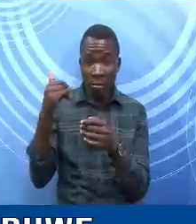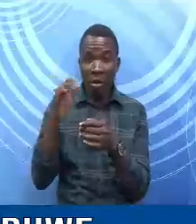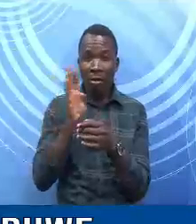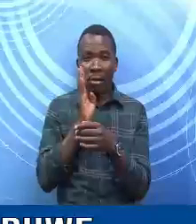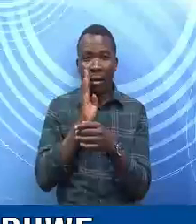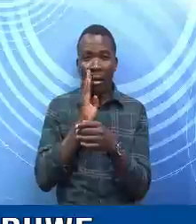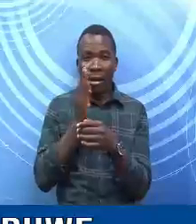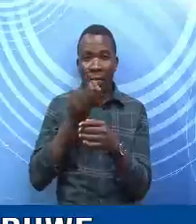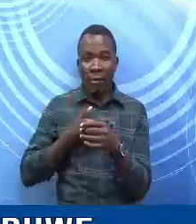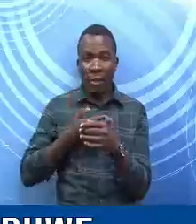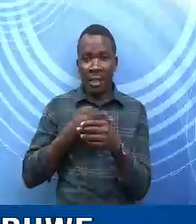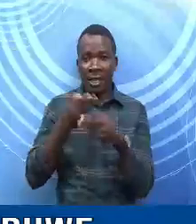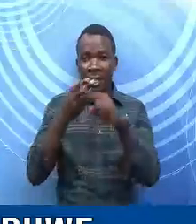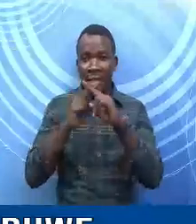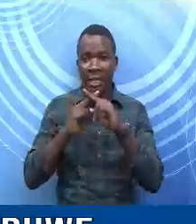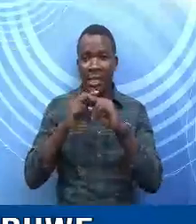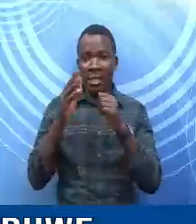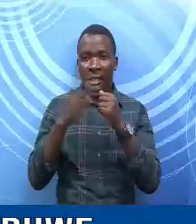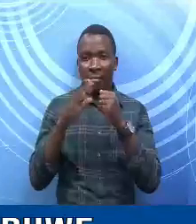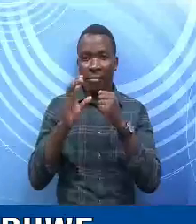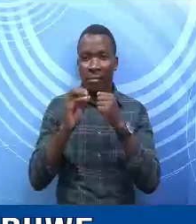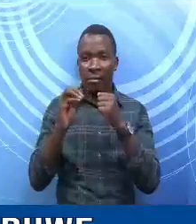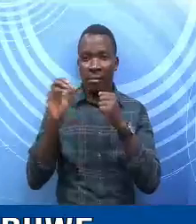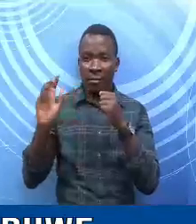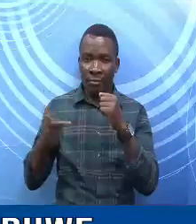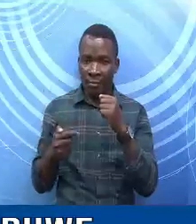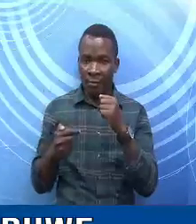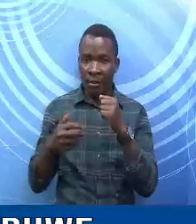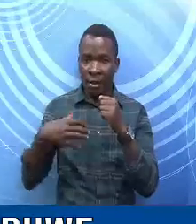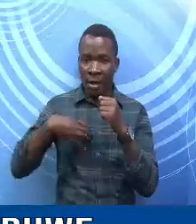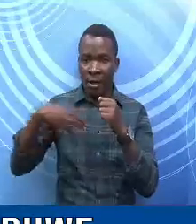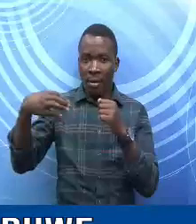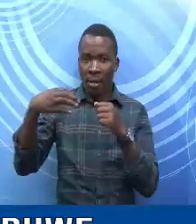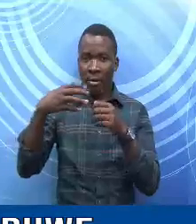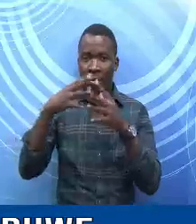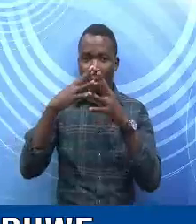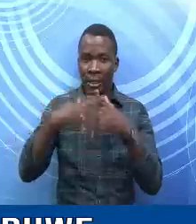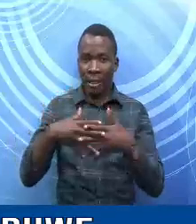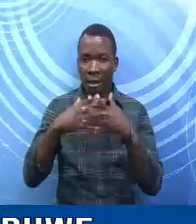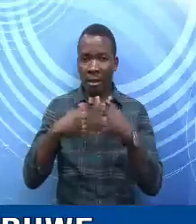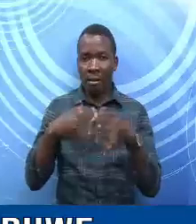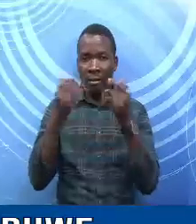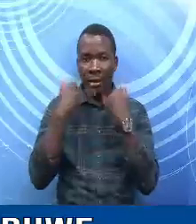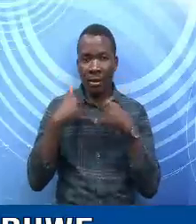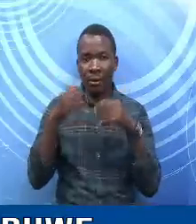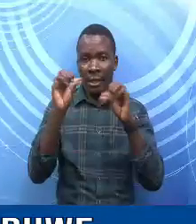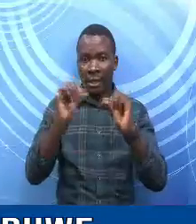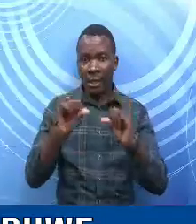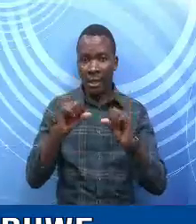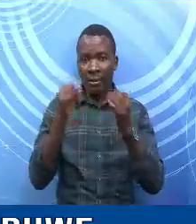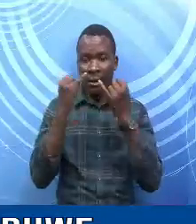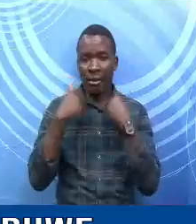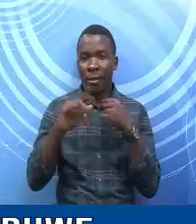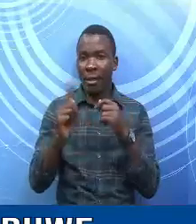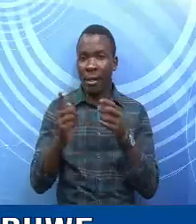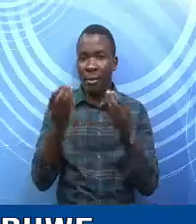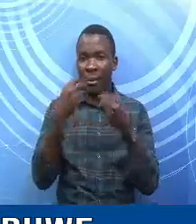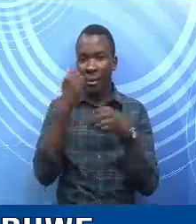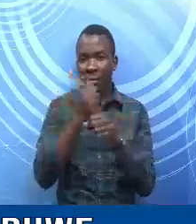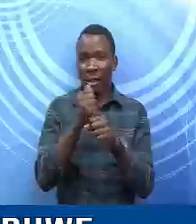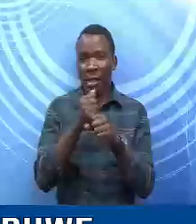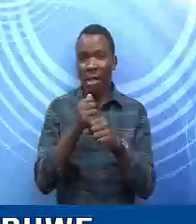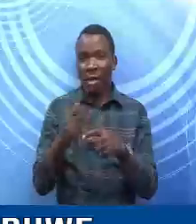800 byose by'imashini. Ba nyiri imashini babadubwira nabi bakatwima n'akazi ngo ntabwo bazongera kuduha imashini. Twashwanye n'abakire